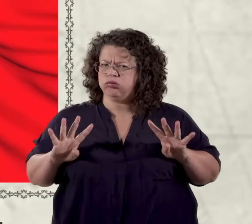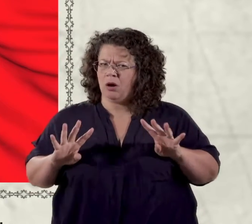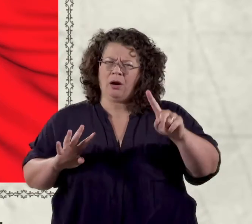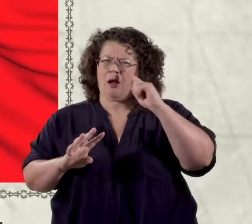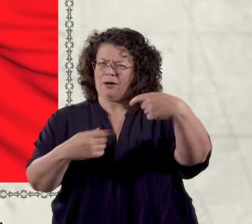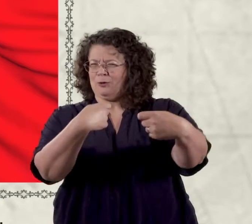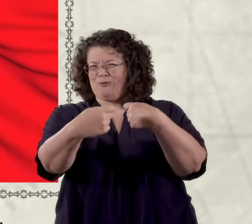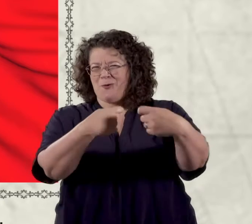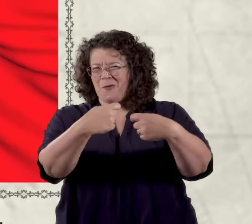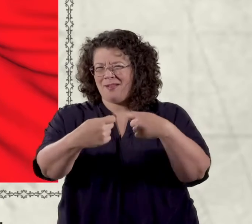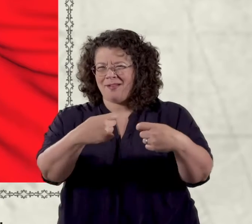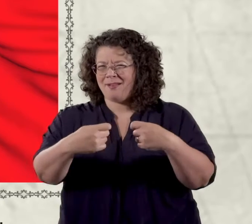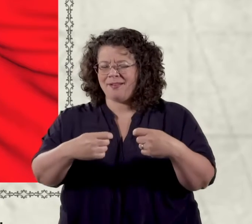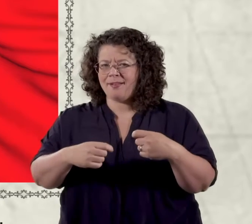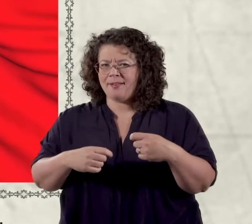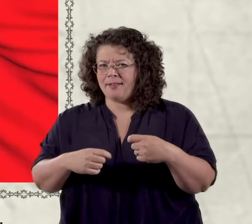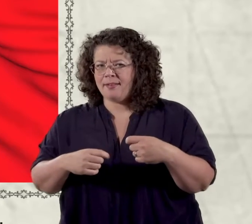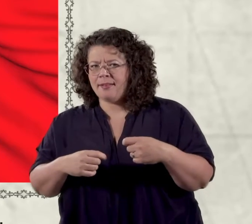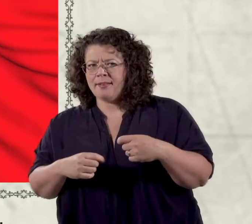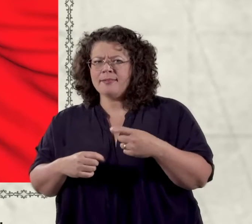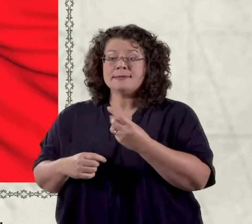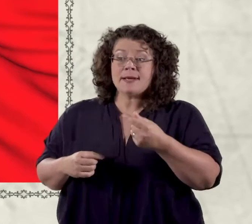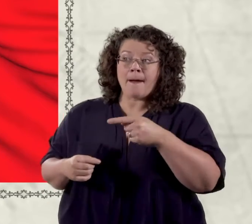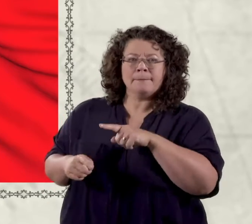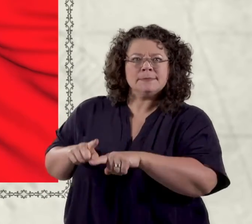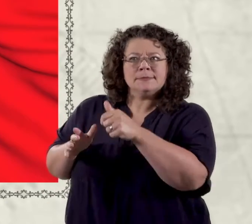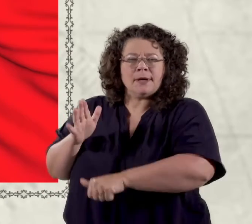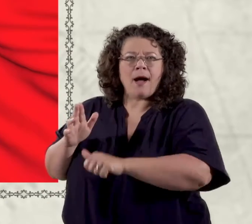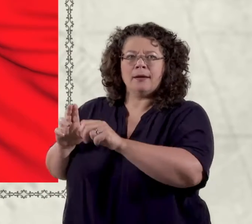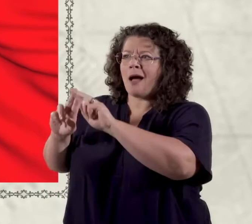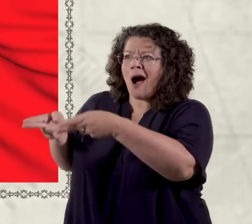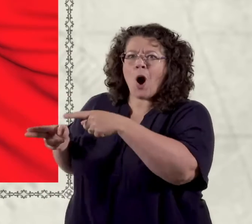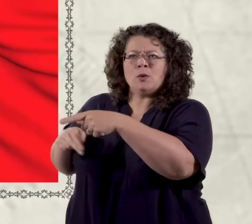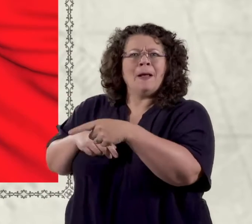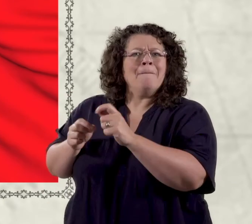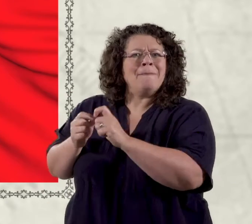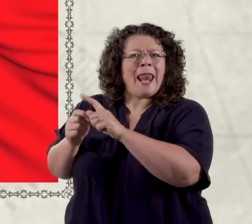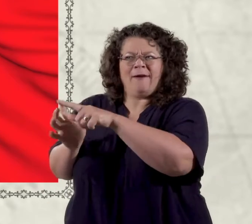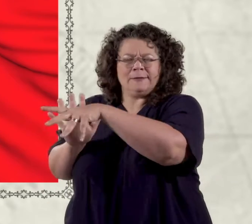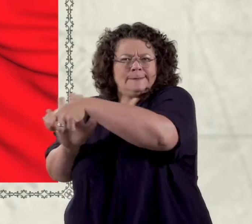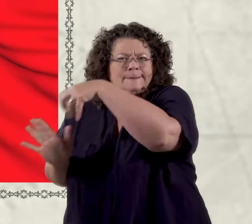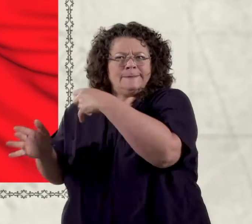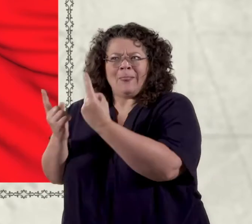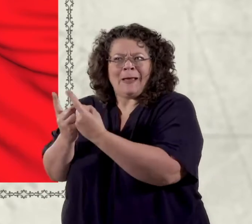mewn I tai bailiffs I casglu ei eiddo yn ôl. Oedd y milwyr ddim yn hapus am